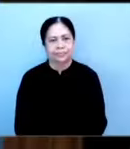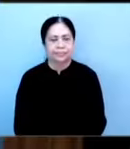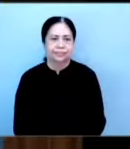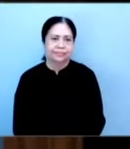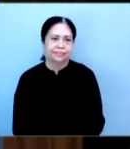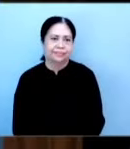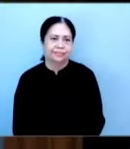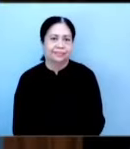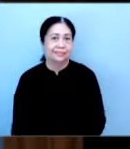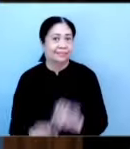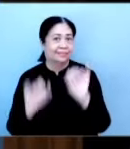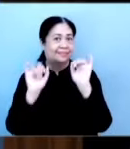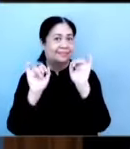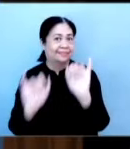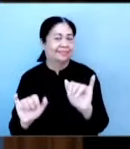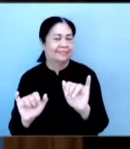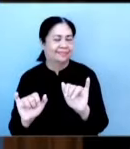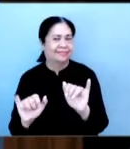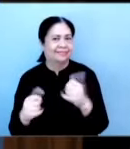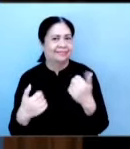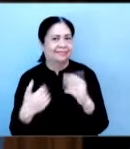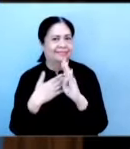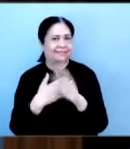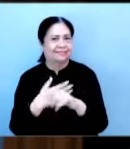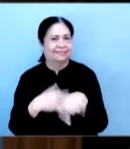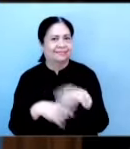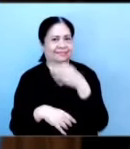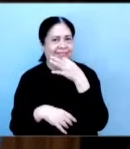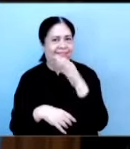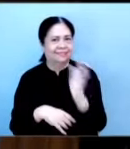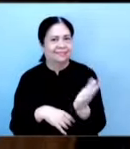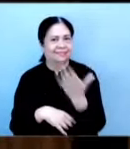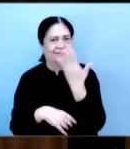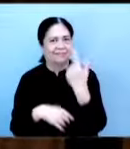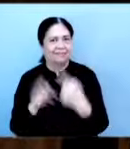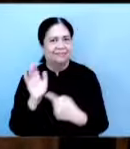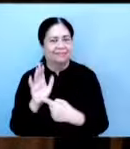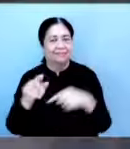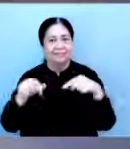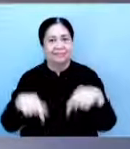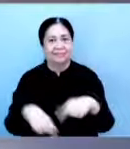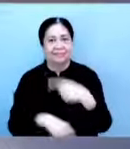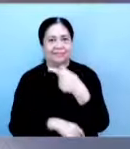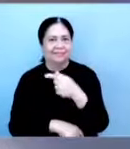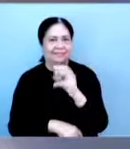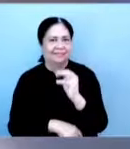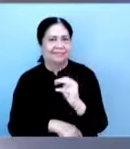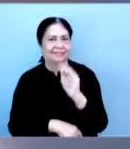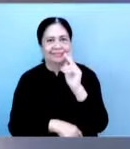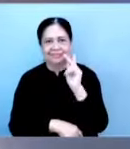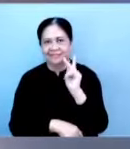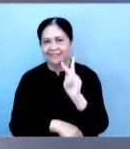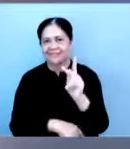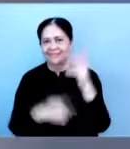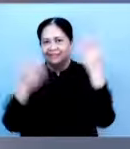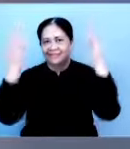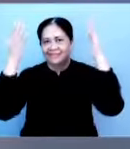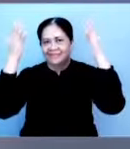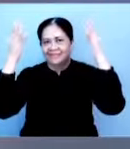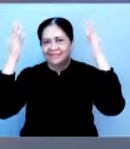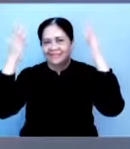Huwag na huwag po kayong aalis mga kapatid magbabalik pa ang inyong paboritong morning pasalo ang Good morning